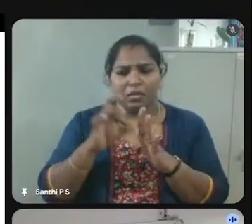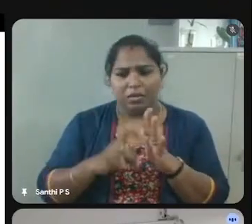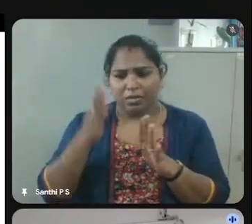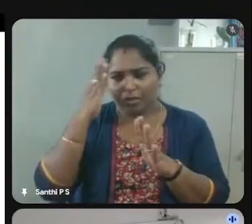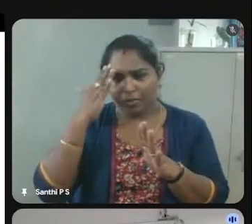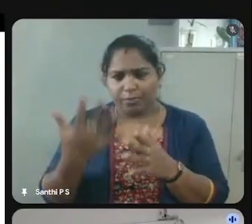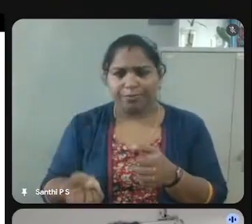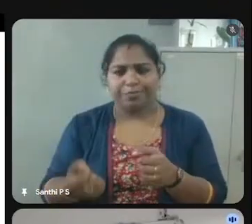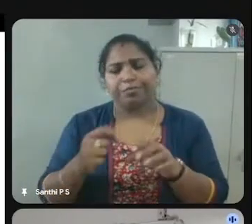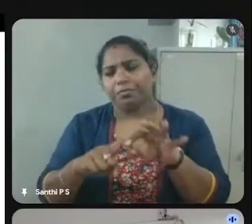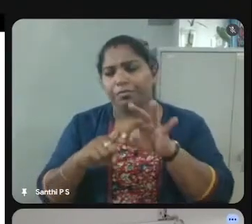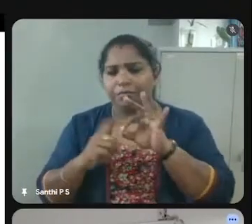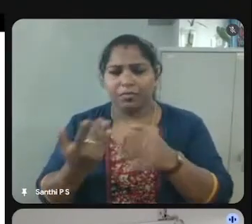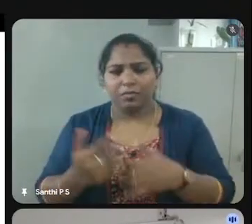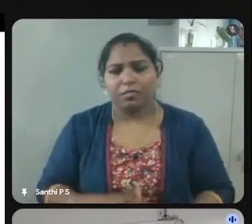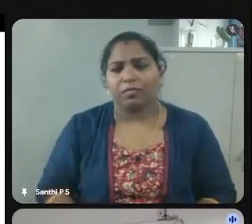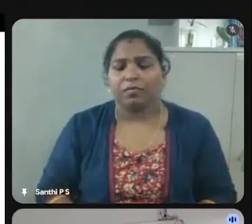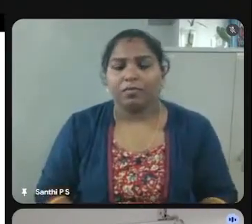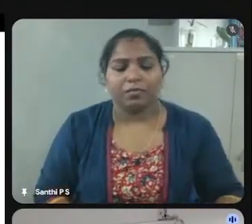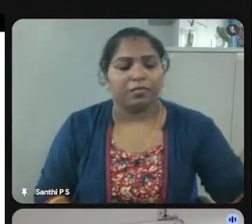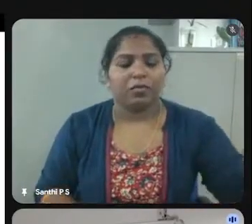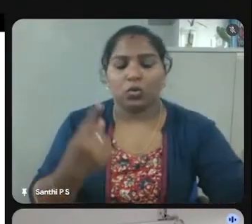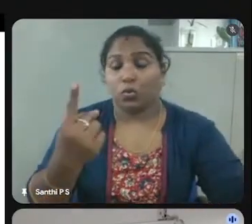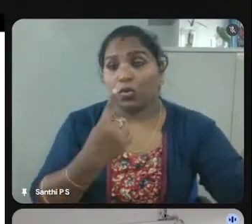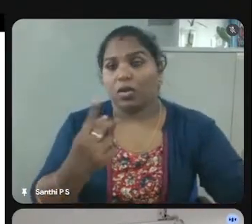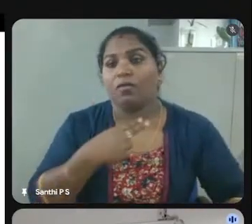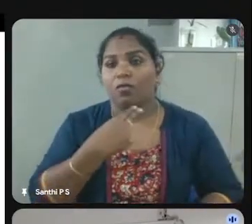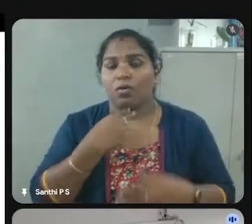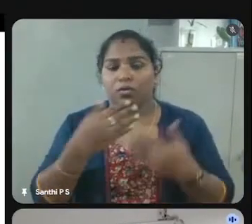അറിയണമെങ്കിൽ മാഡത്തിനോട് ചോദിക്കാവുന്നതാണ്. ഓരോരുത്തരായിട്ട് മൈക്ക്